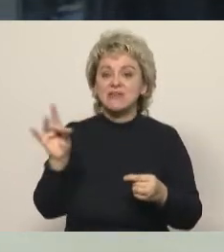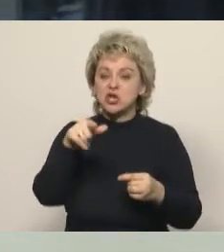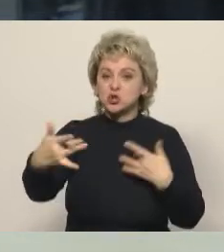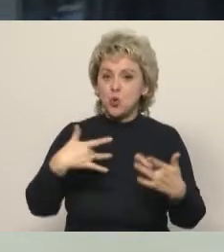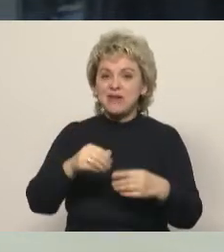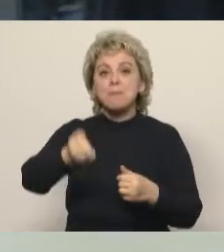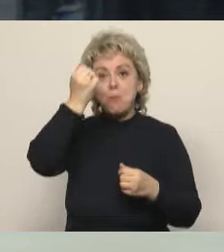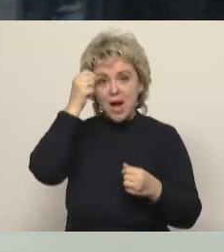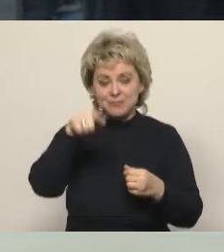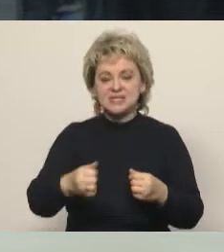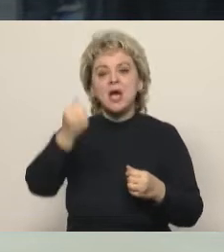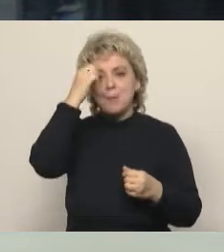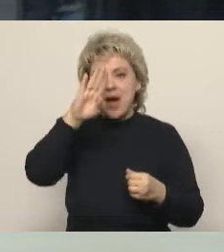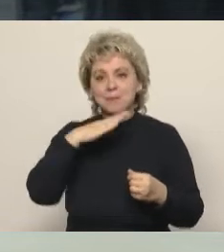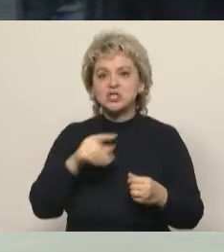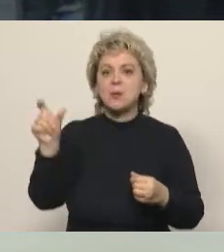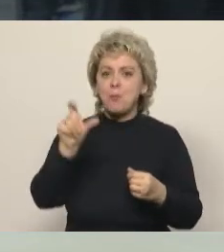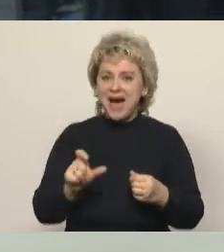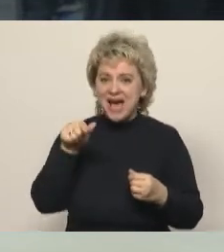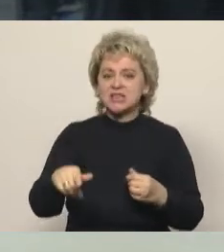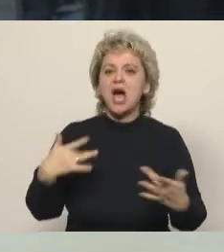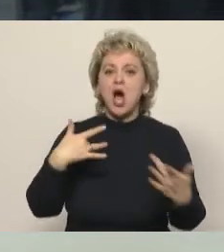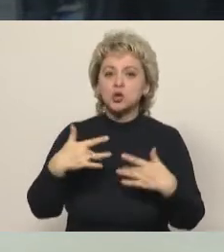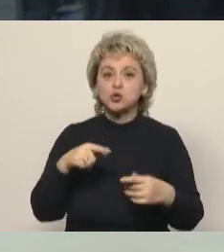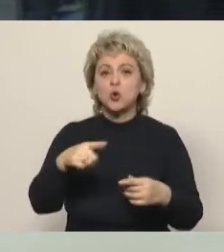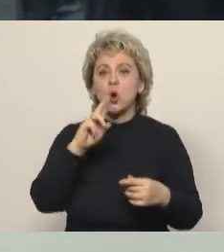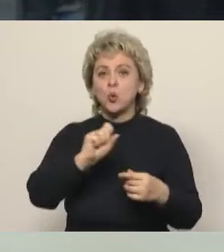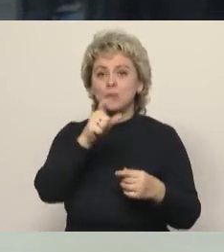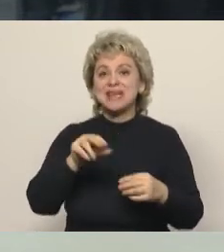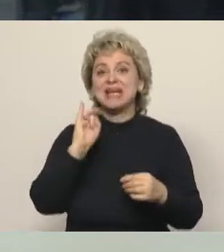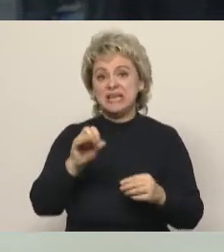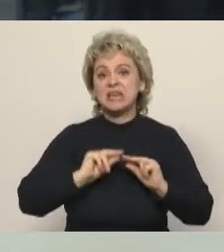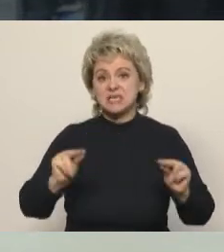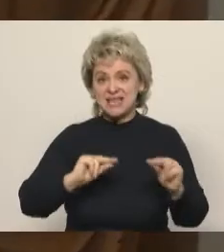концерт памяти. Памяти отца, поэта, актера, кумира и наставника.